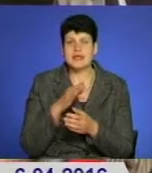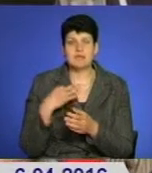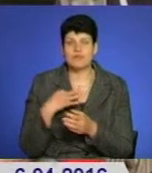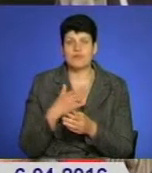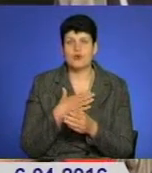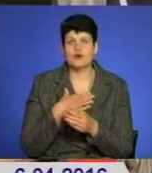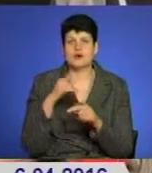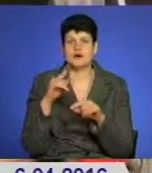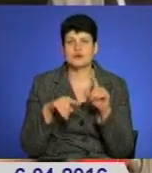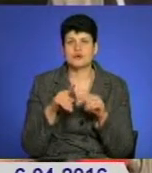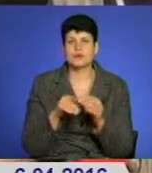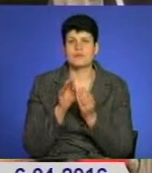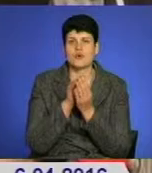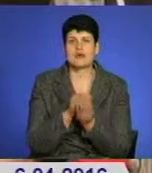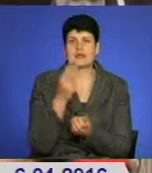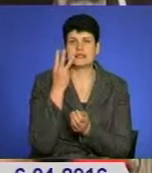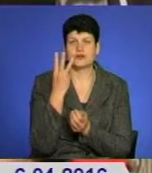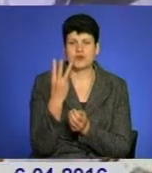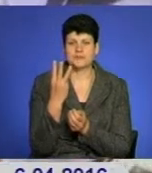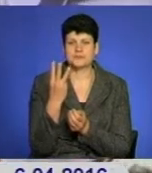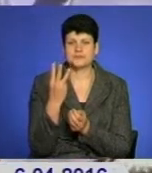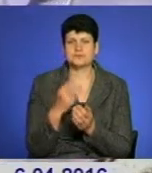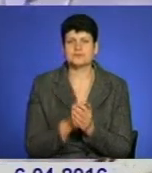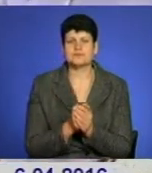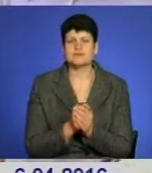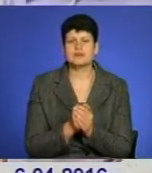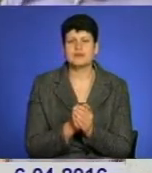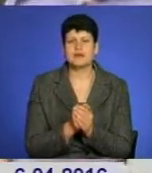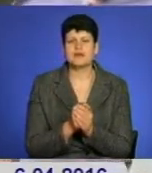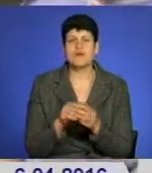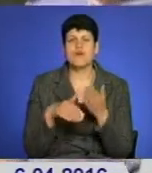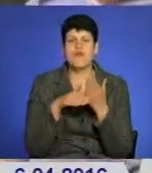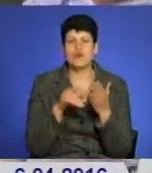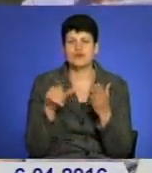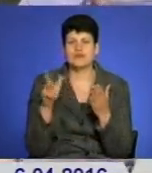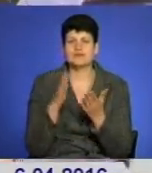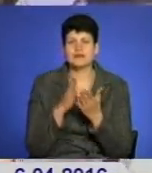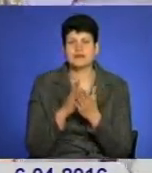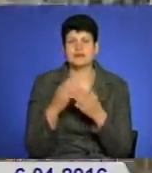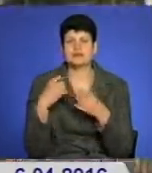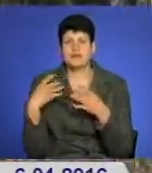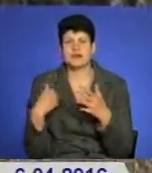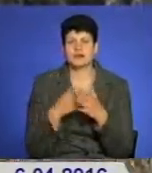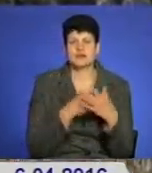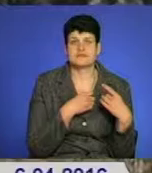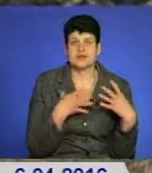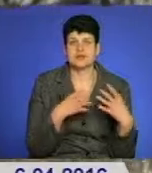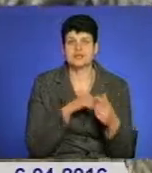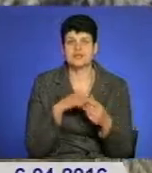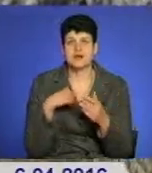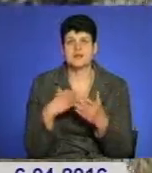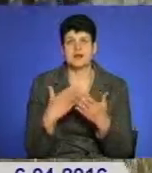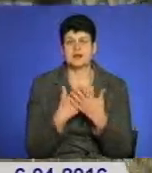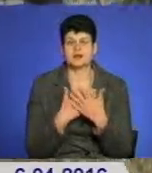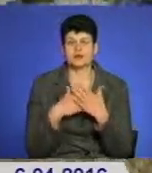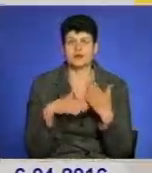родина похоронила 3, 9 стоять на позиціях. На жаль, у волонтерстві також діє схема від свята до свята. Найактивніше допомагають